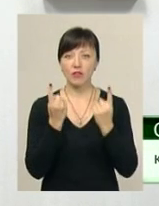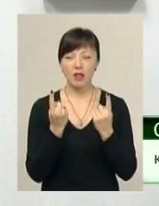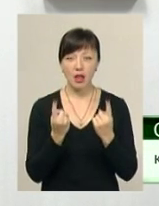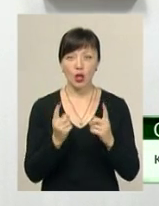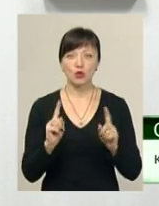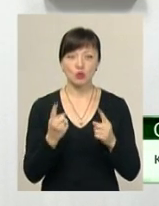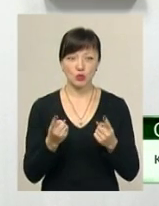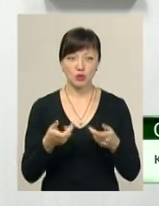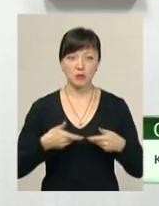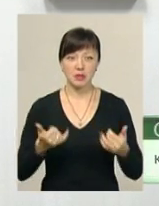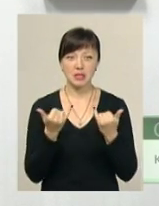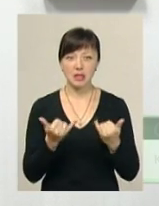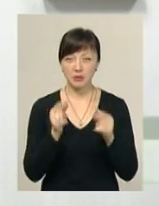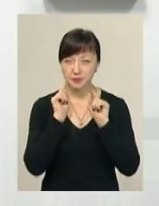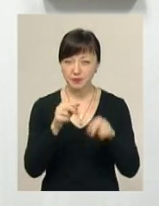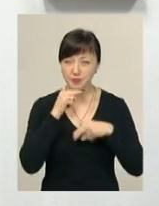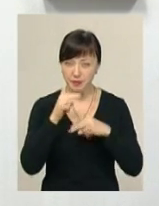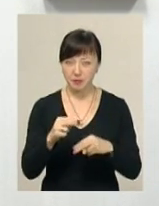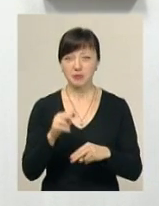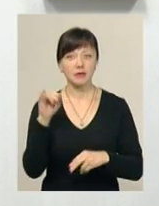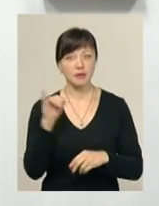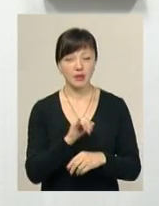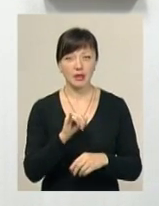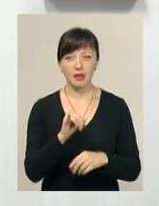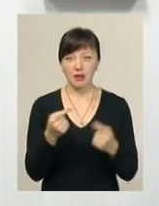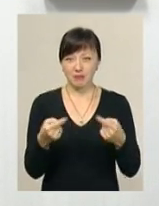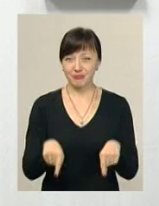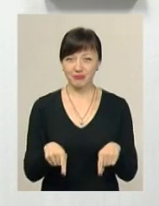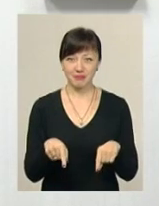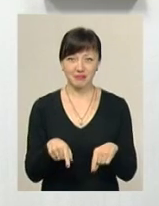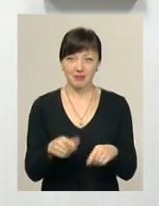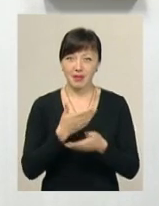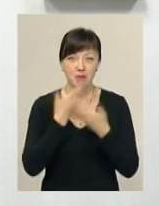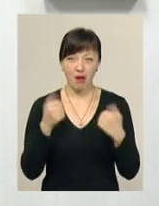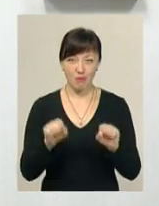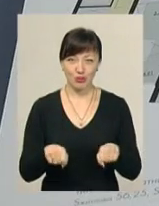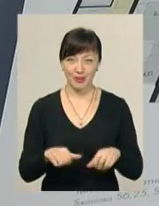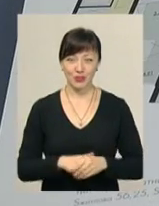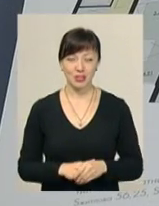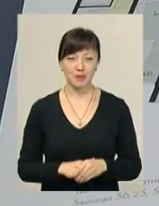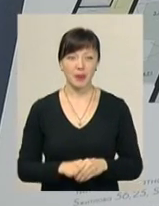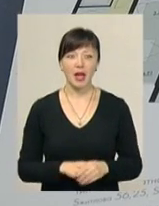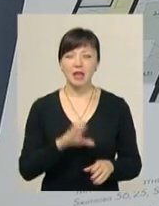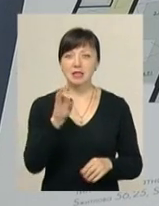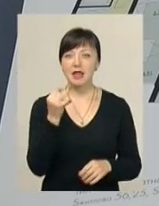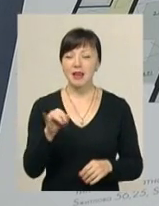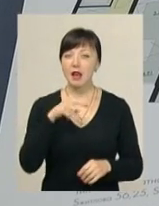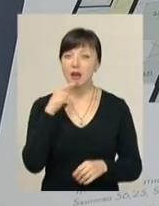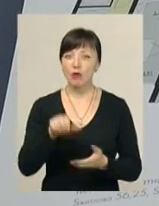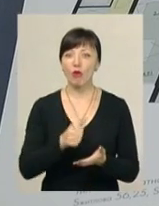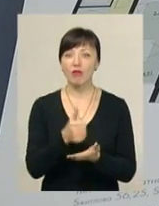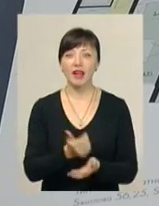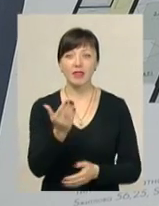що от ми вже зараз під прицілом, під лупою, і падати якось вниз вже взагалі немає можливості. Сергій каже, головне у